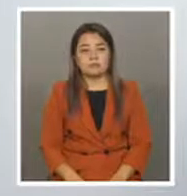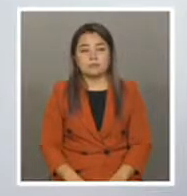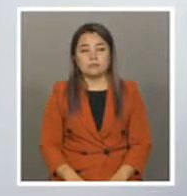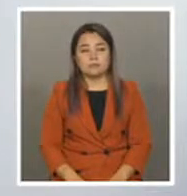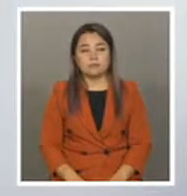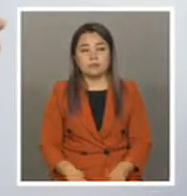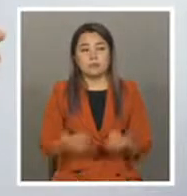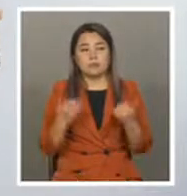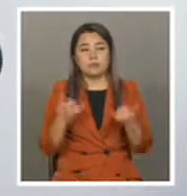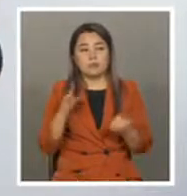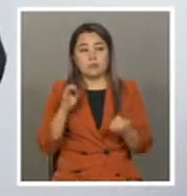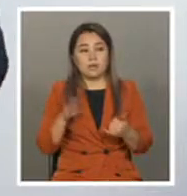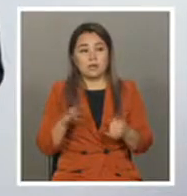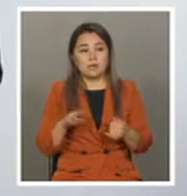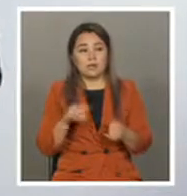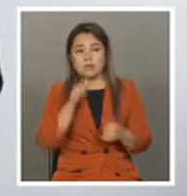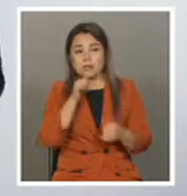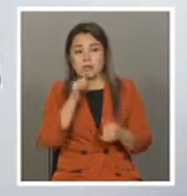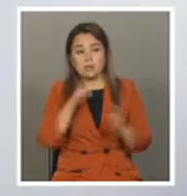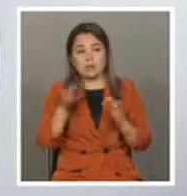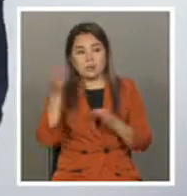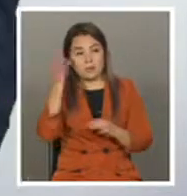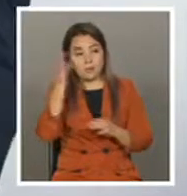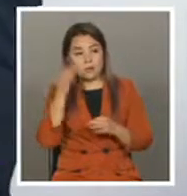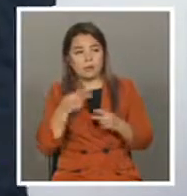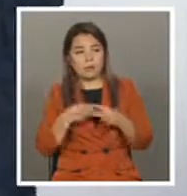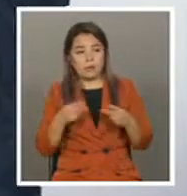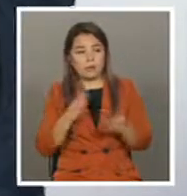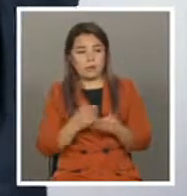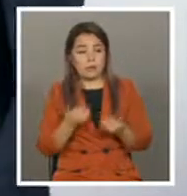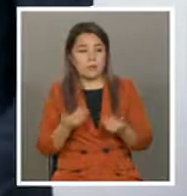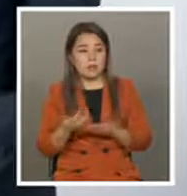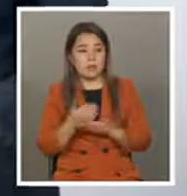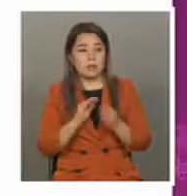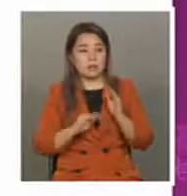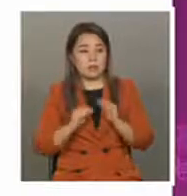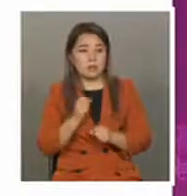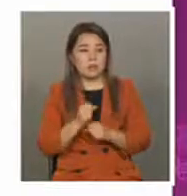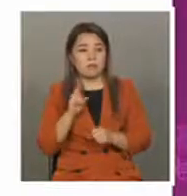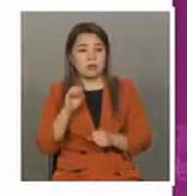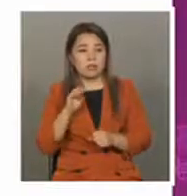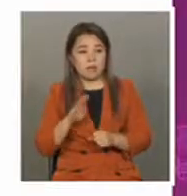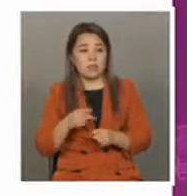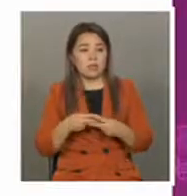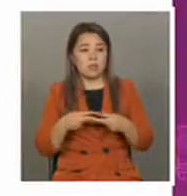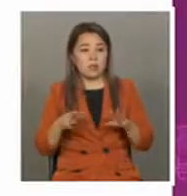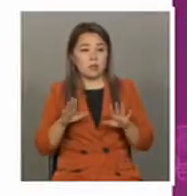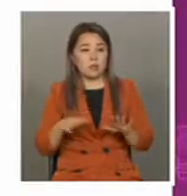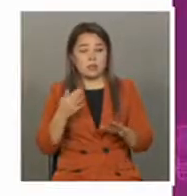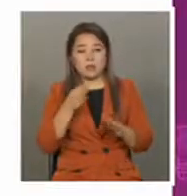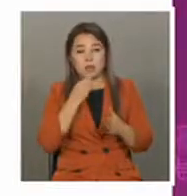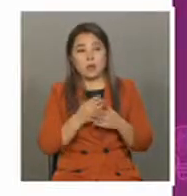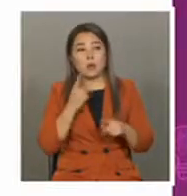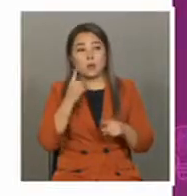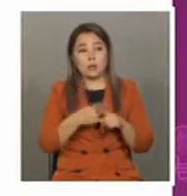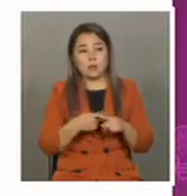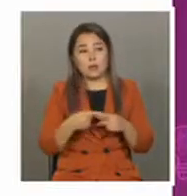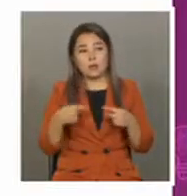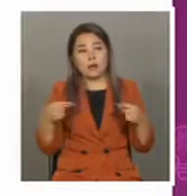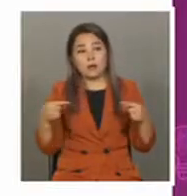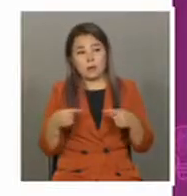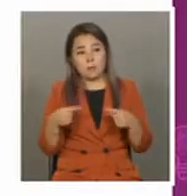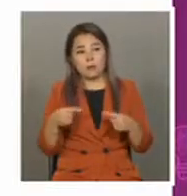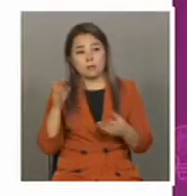Алдымен ВИЕ теоремасын еске түсірейік. Келтірілген квадрат теңдеу түбірлерінің қосындысы қарама-қарсы таңбамен